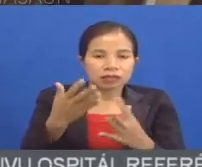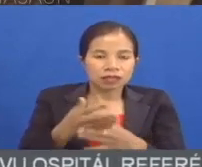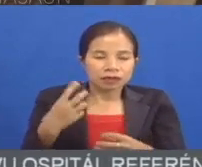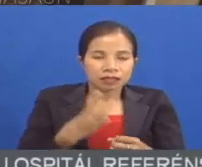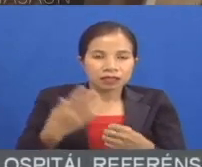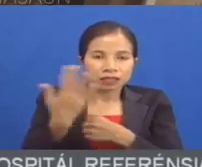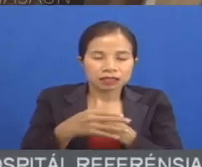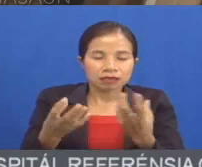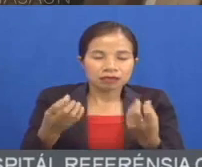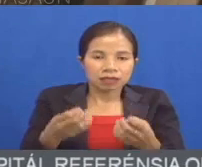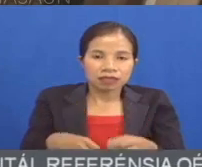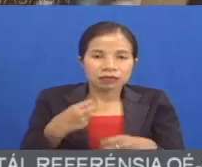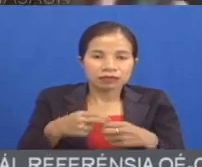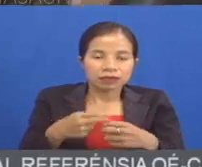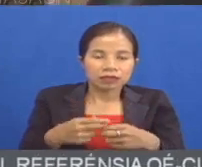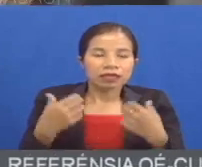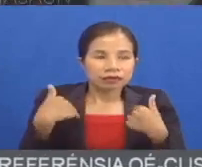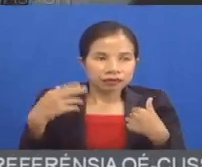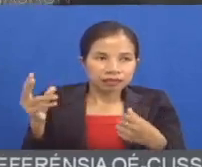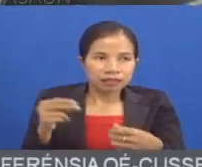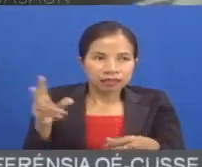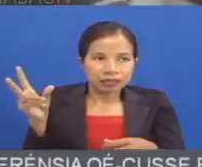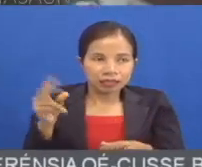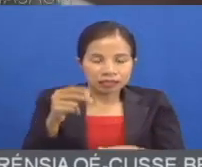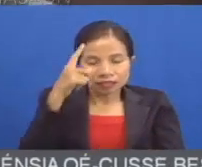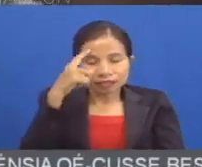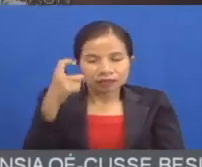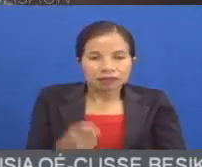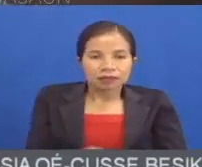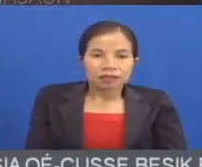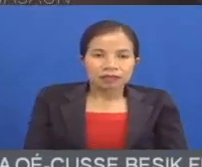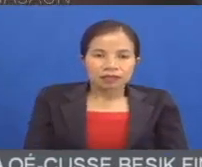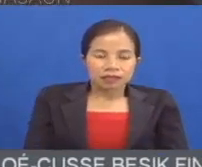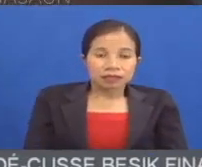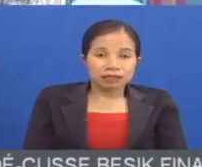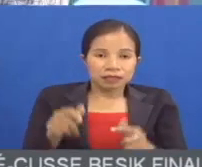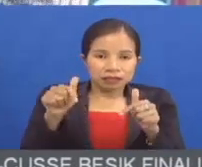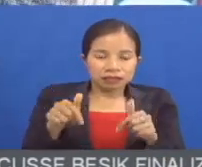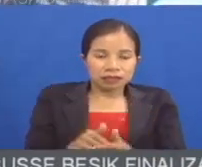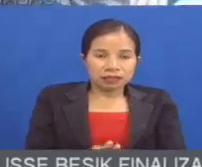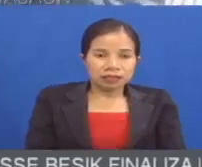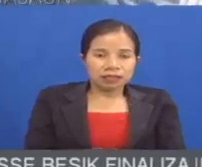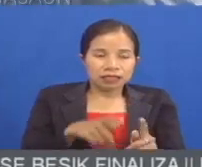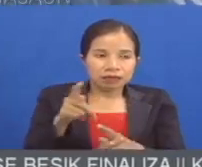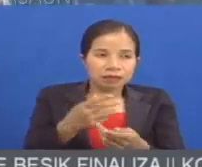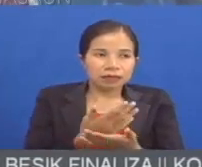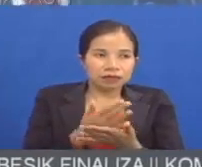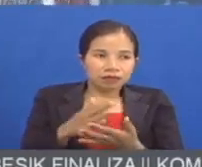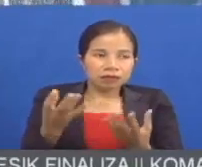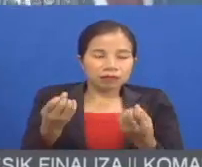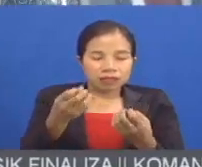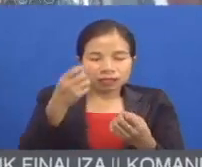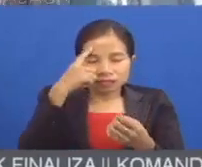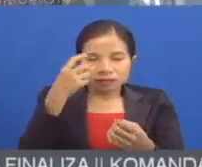Terus ini fun pak tuh bisa negosiu kalah. Lah, tambah ya ini kan emang mai pesan barak kali tambah tu